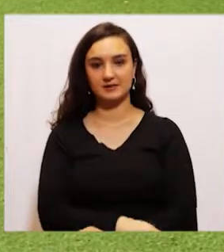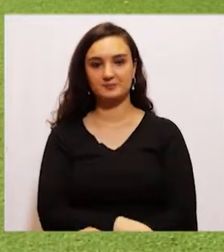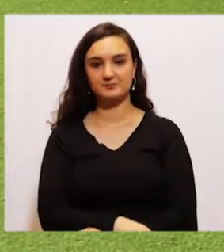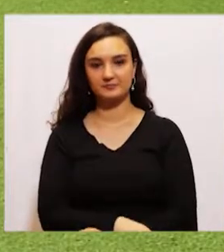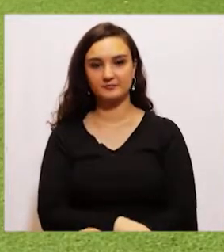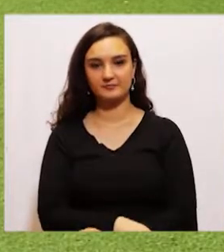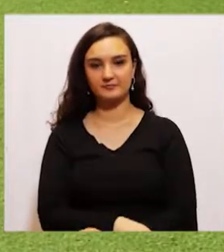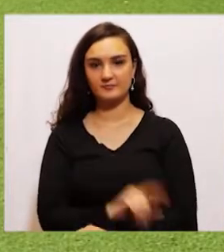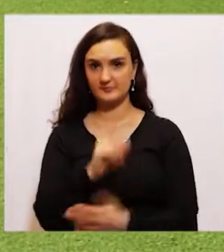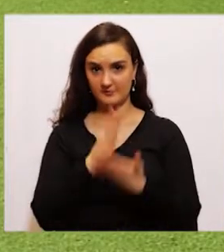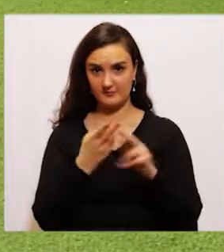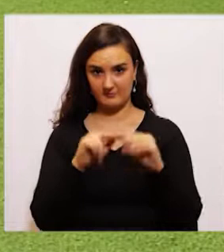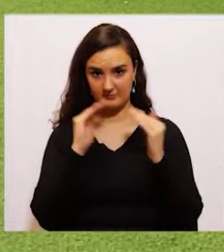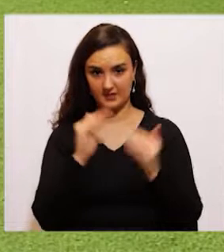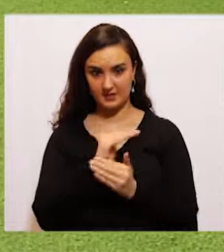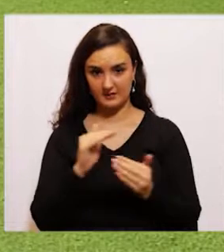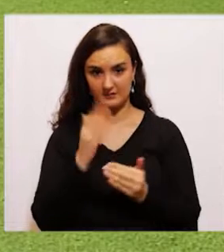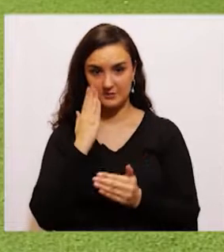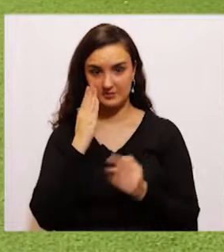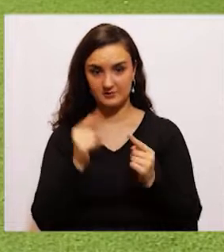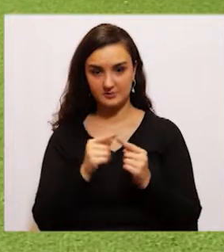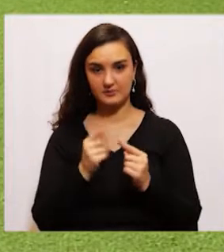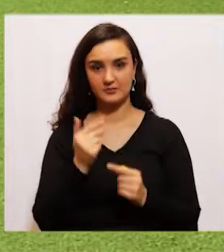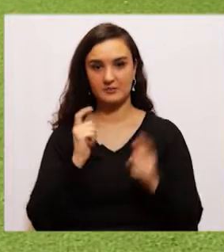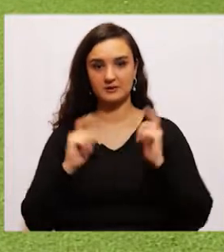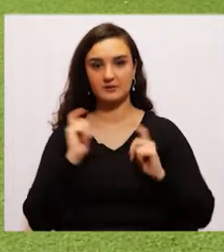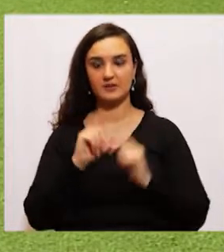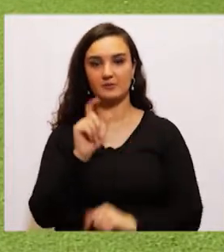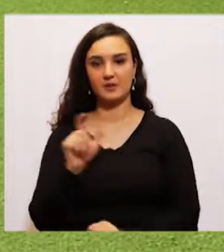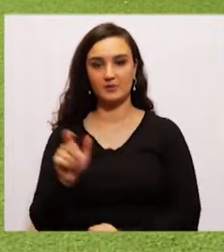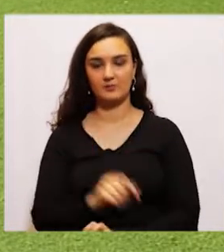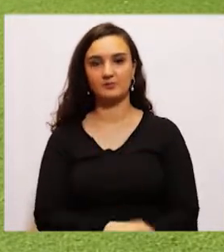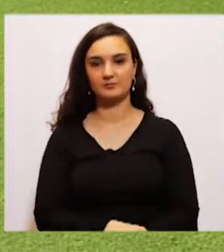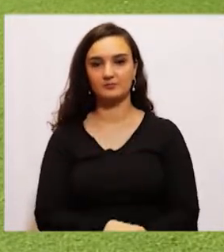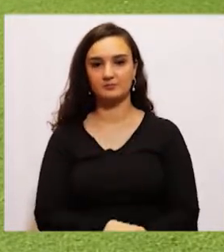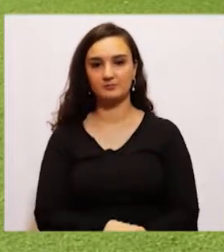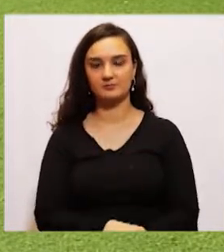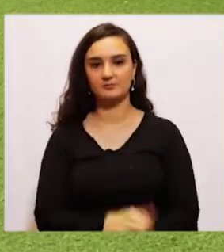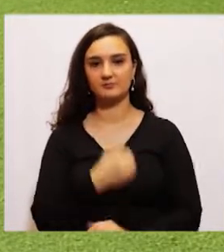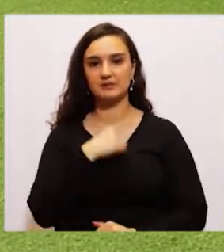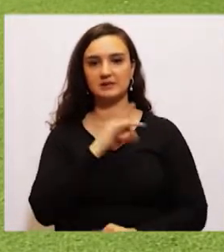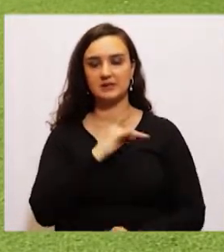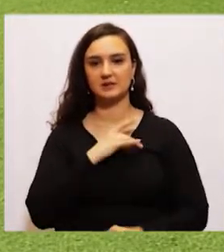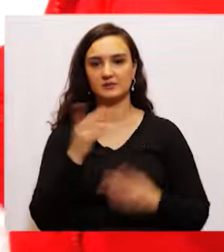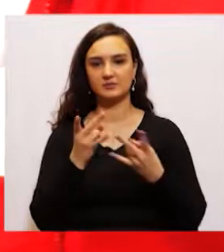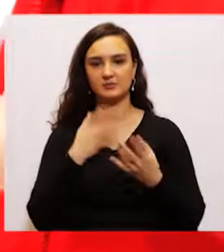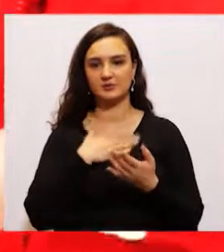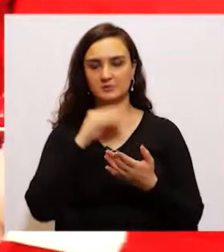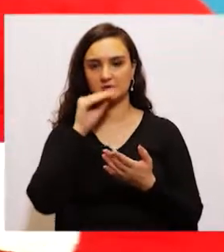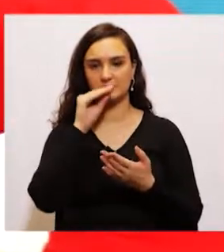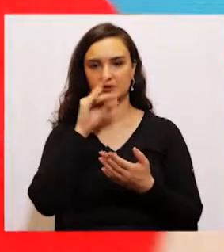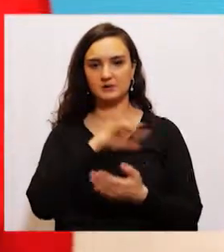რა არის, ამას ღერია, მართლა, ყოჩა. აი აქ დავსო, ხო დაინახავ, ბატონო? მე თეთრი მჭირდება, ჩემი